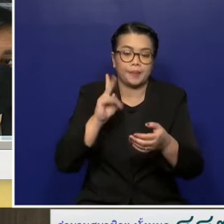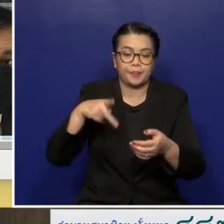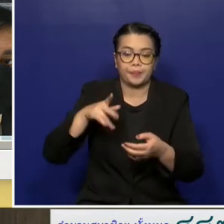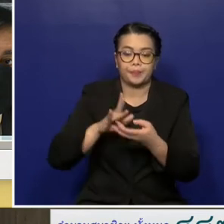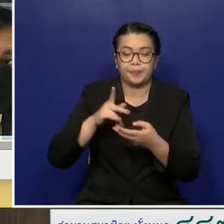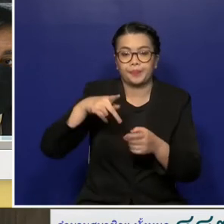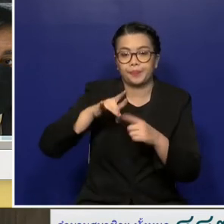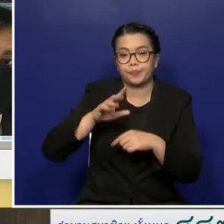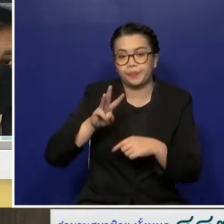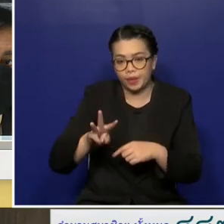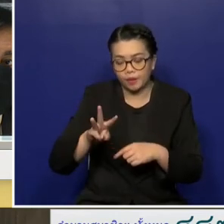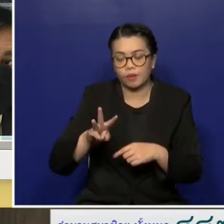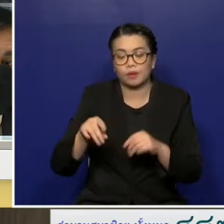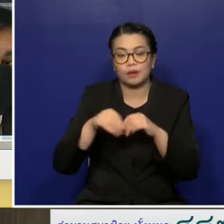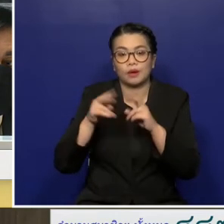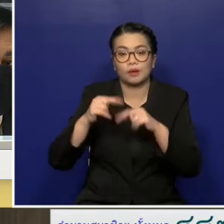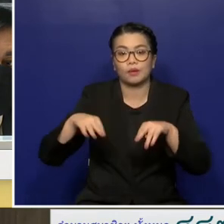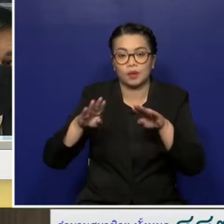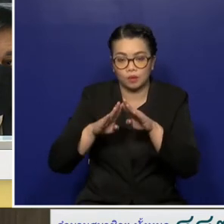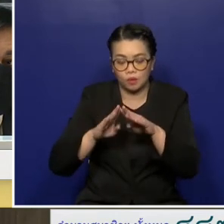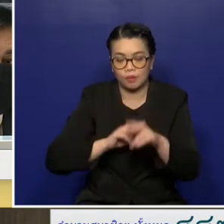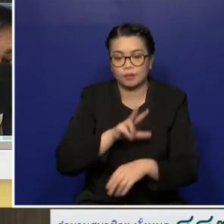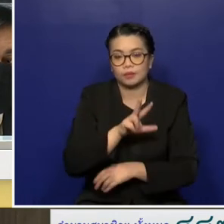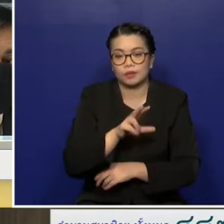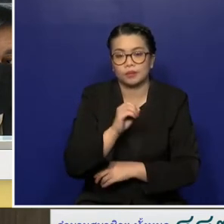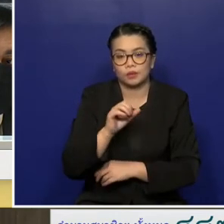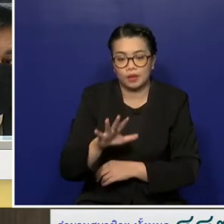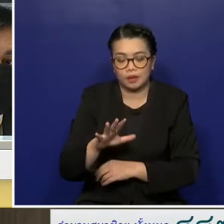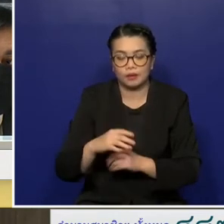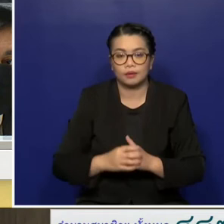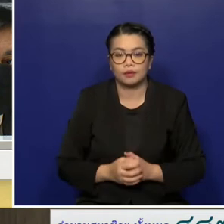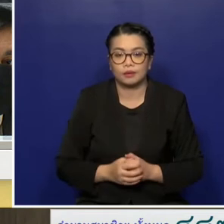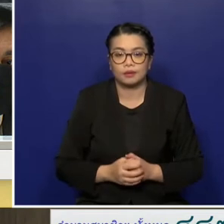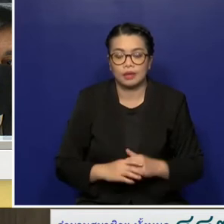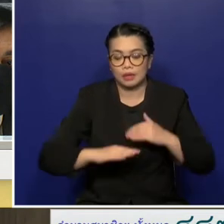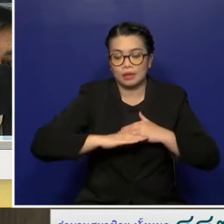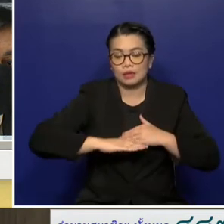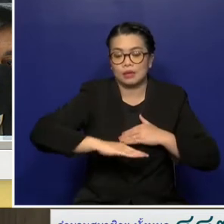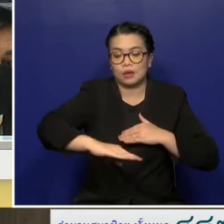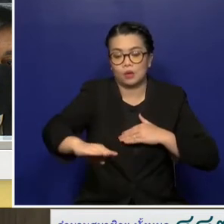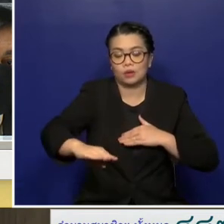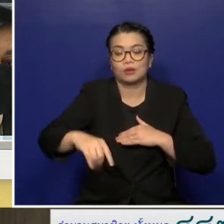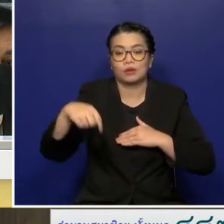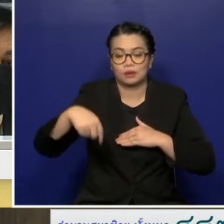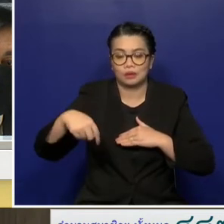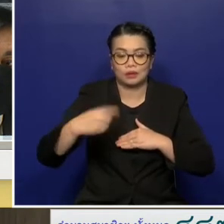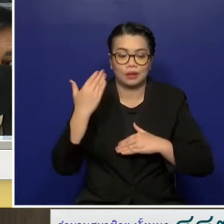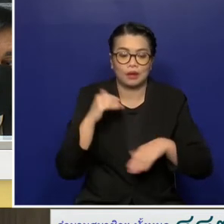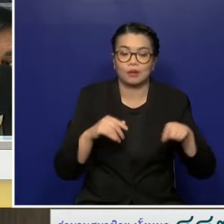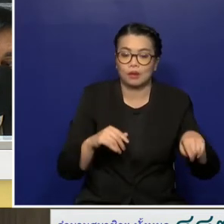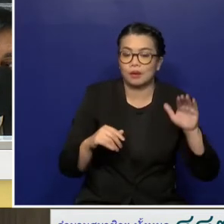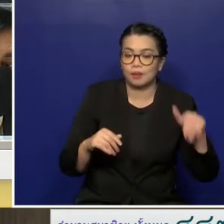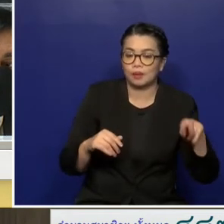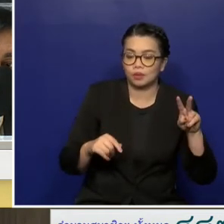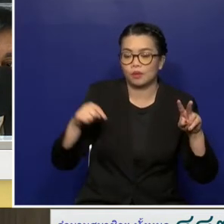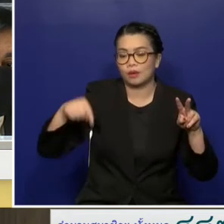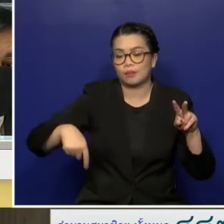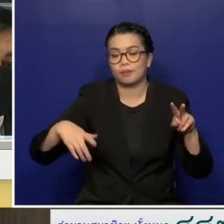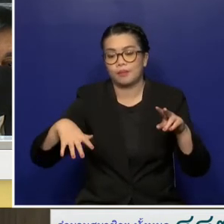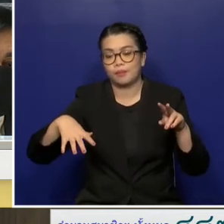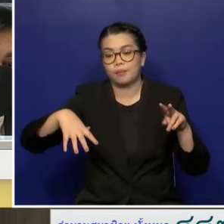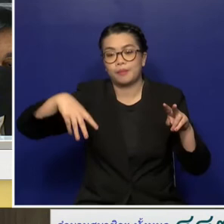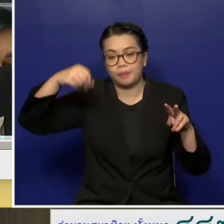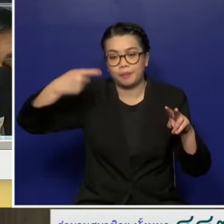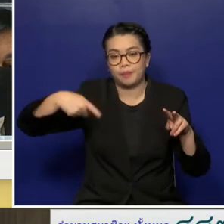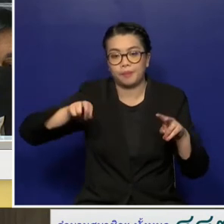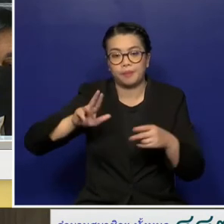ง